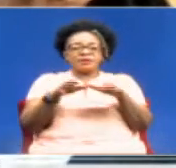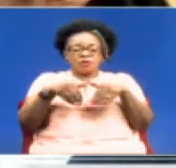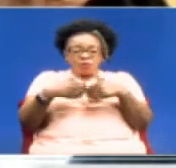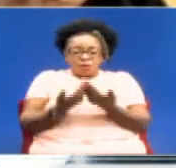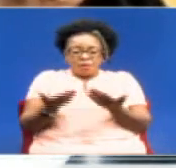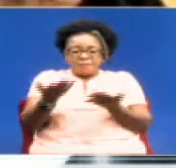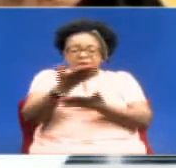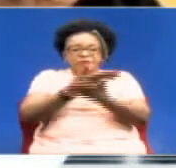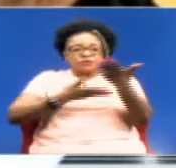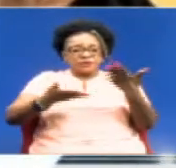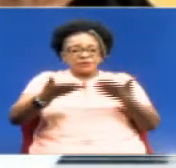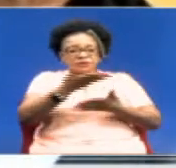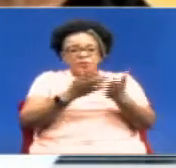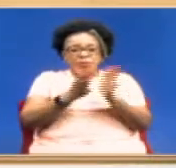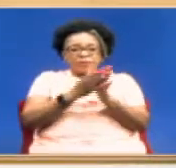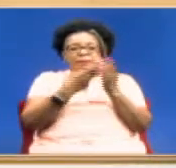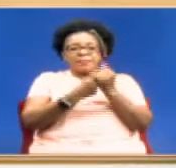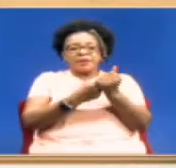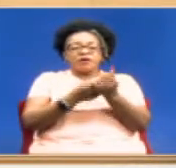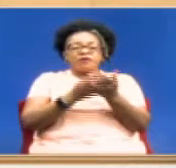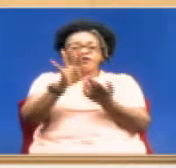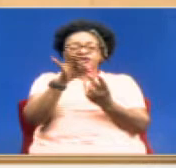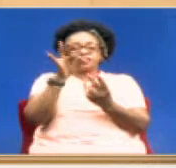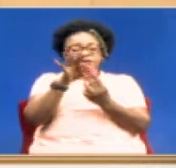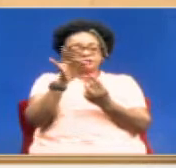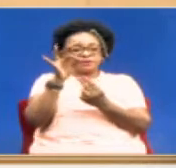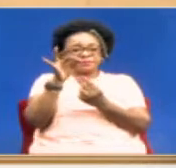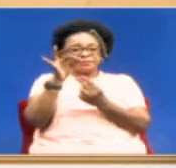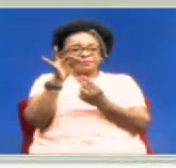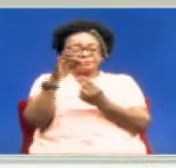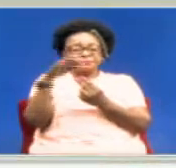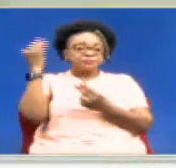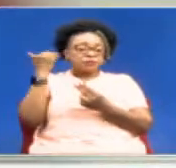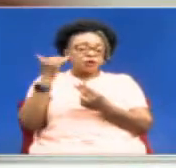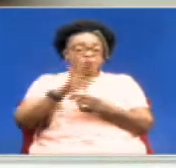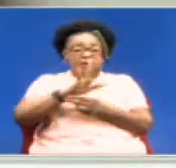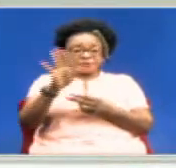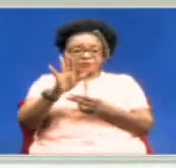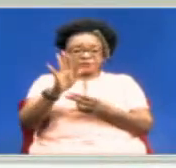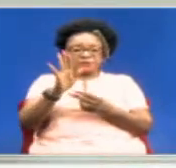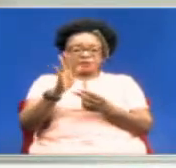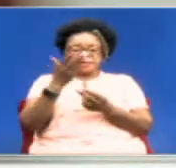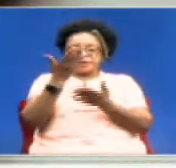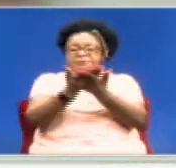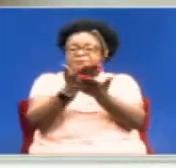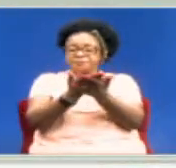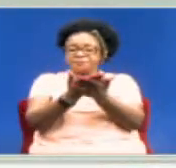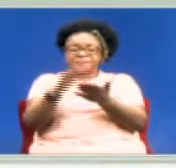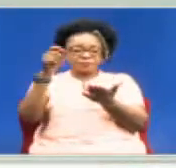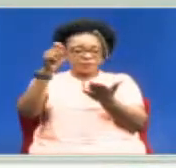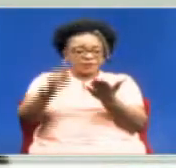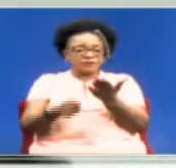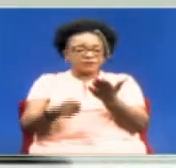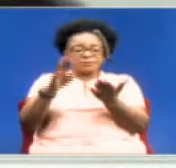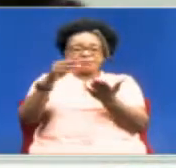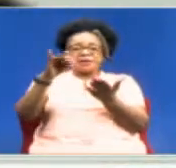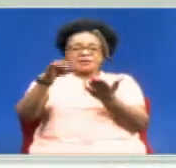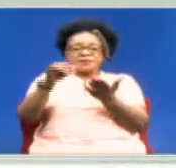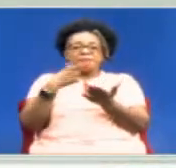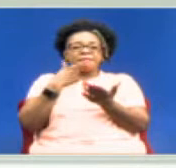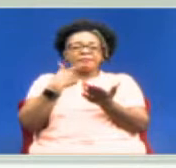associated with a partner of your choice. Mawakili hao katika wasilisho kwa jaji Maina walisema